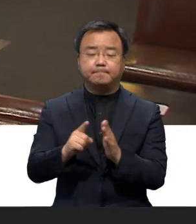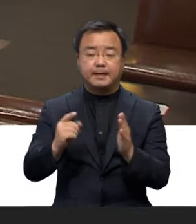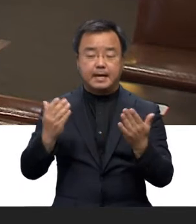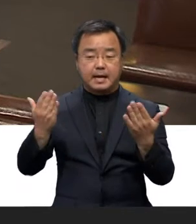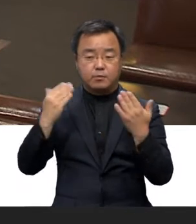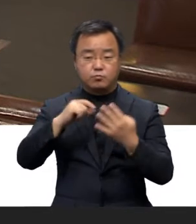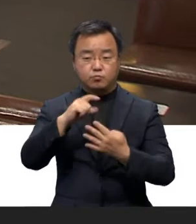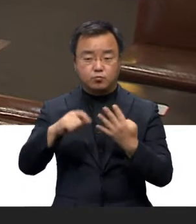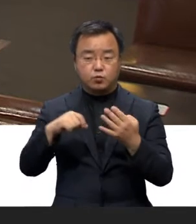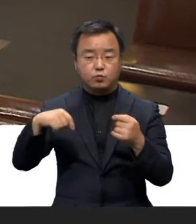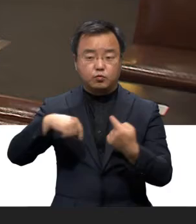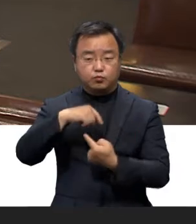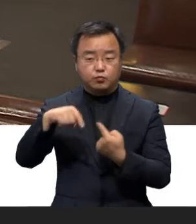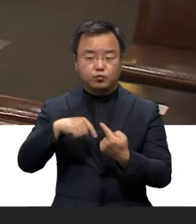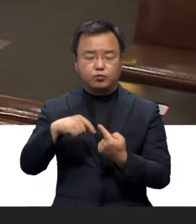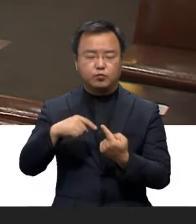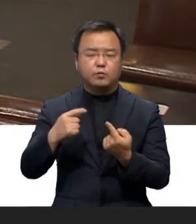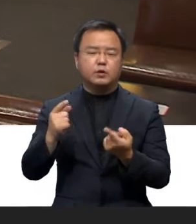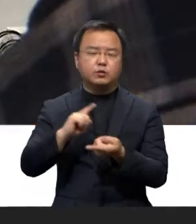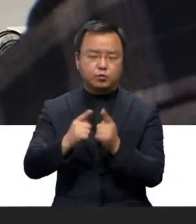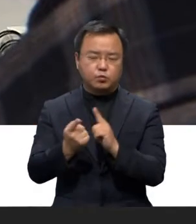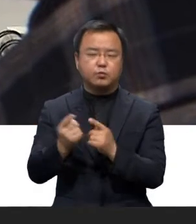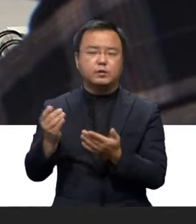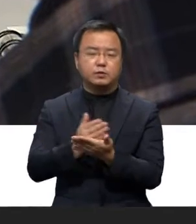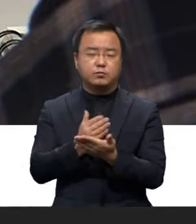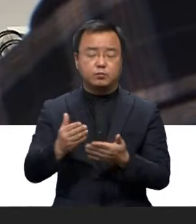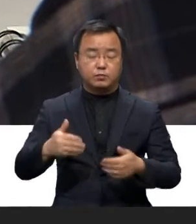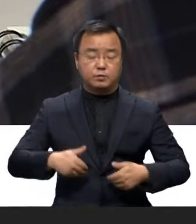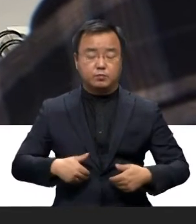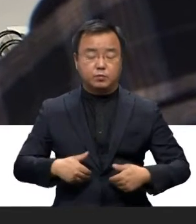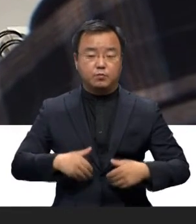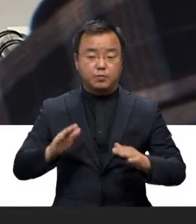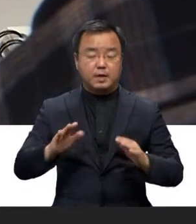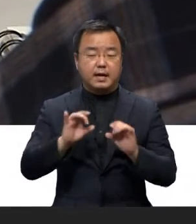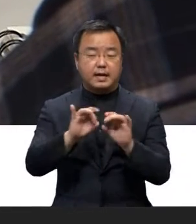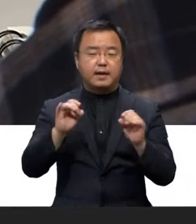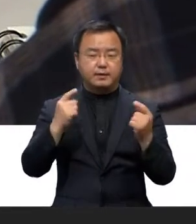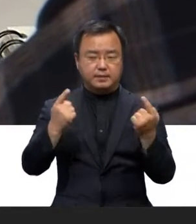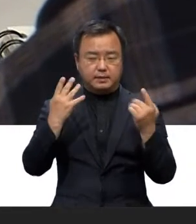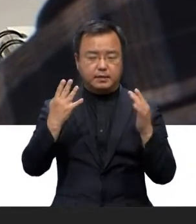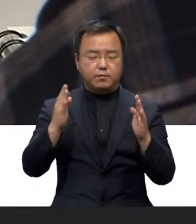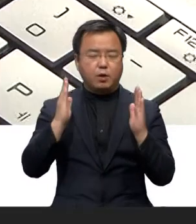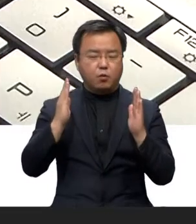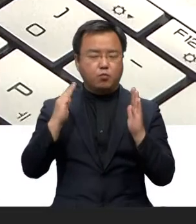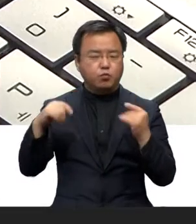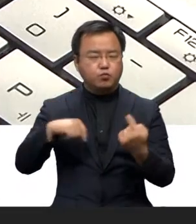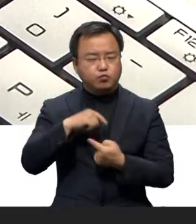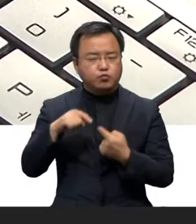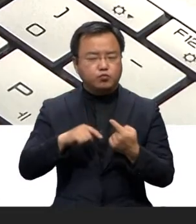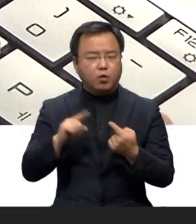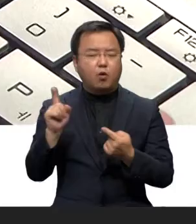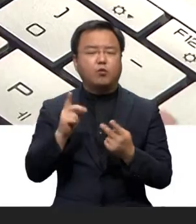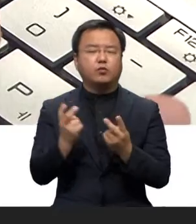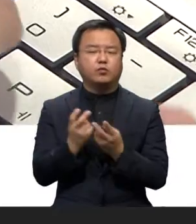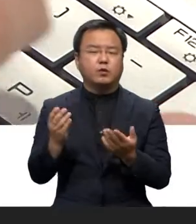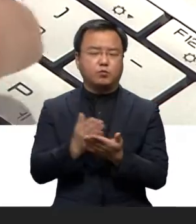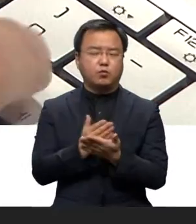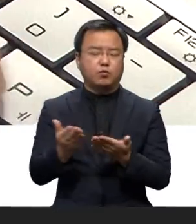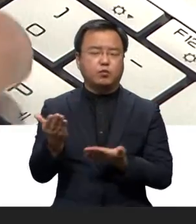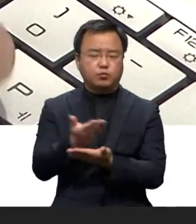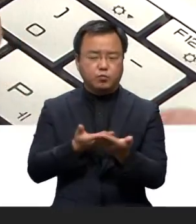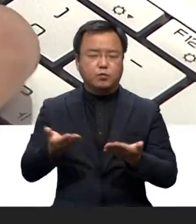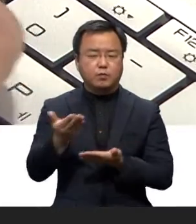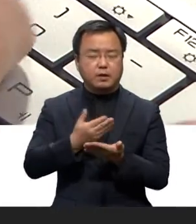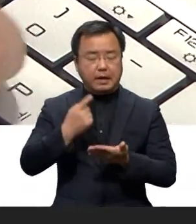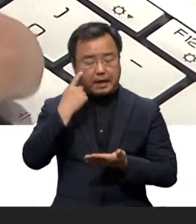시스템들이 공유돼야 되는데 그러면 각 대학들이 현재 운영하는 학사 시스템들을 어떻게 공유할 것인가 고민을 해봐야 됩니다. 그렇게 해서 학사